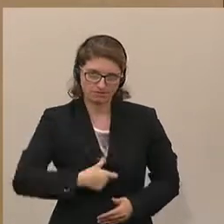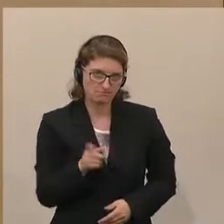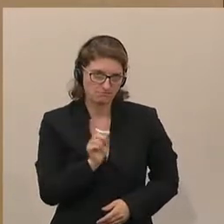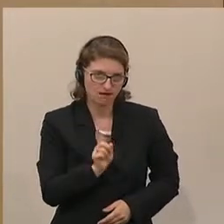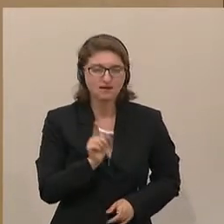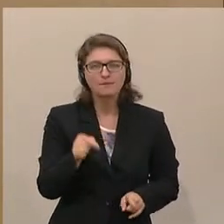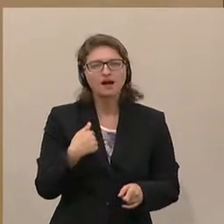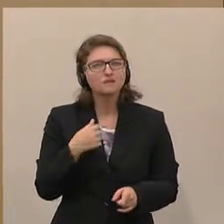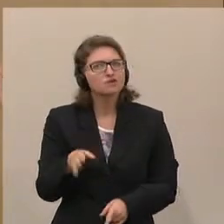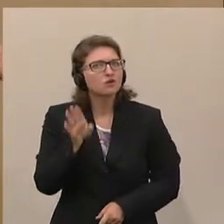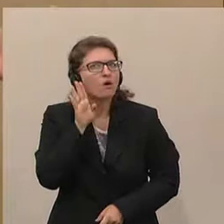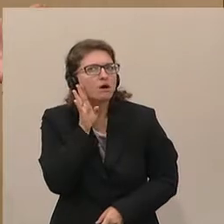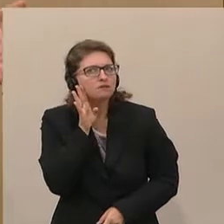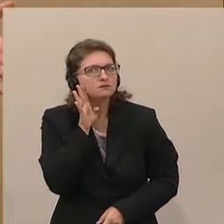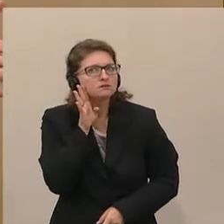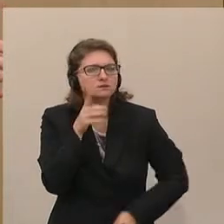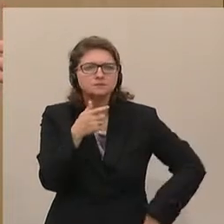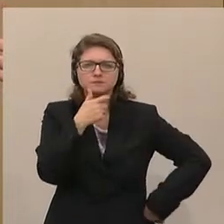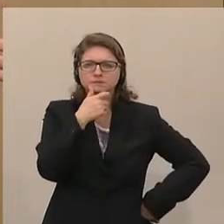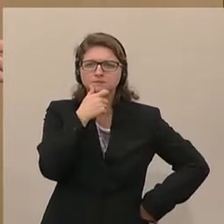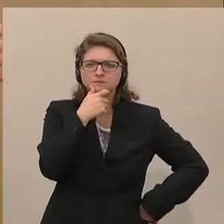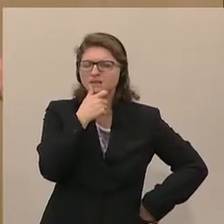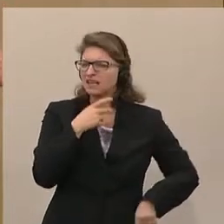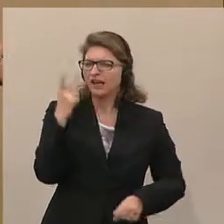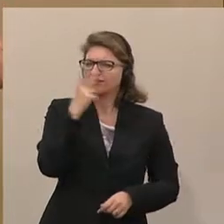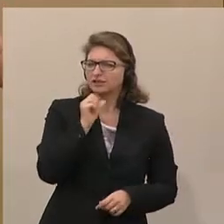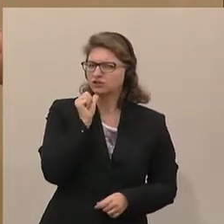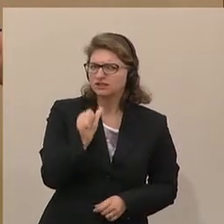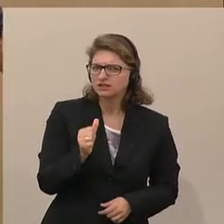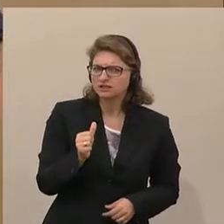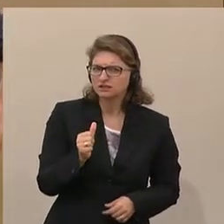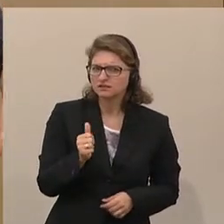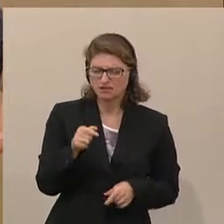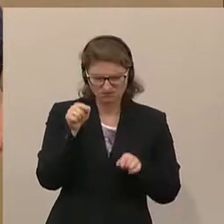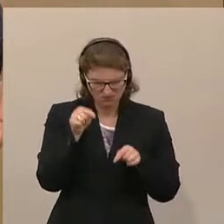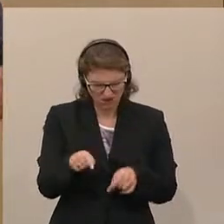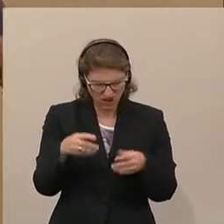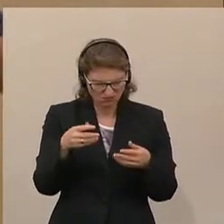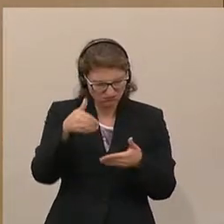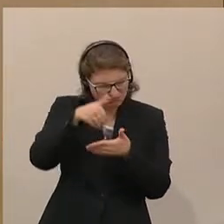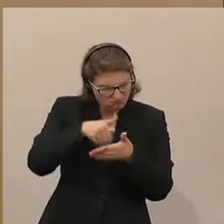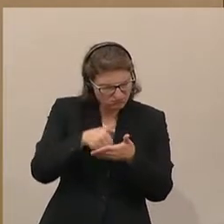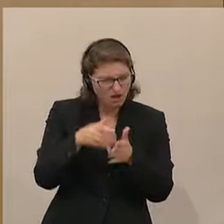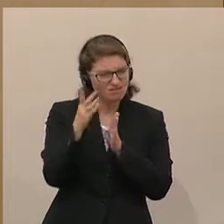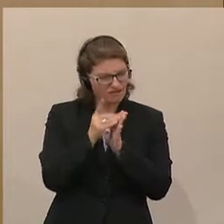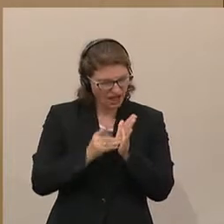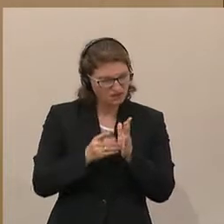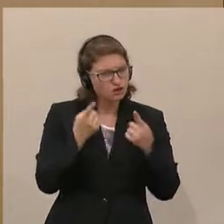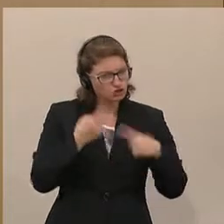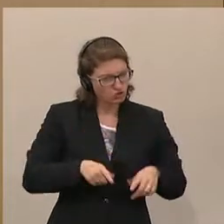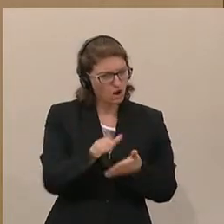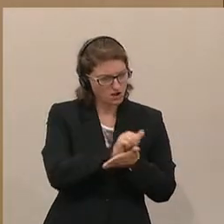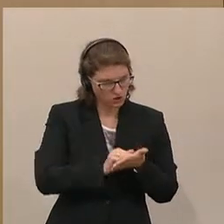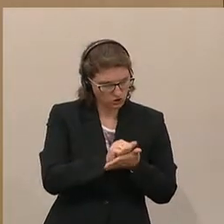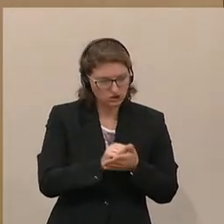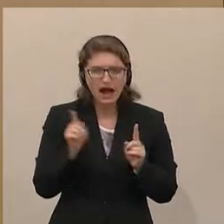habe ich mir gedacht, ich verstehe das eigentlich nicht. Es geht doch darum, dass Daten, die gelöscht hätten werden sollen, nicht